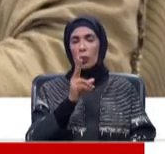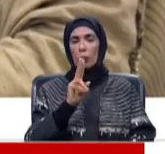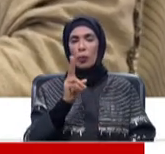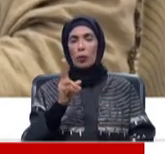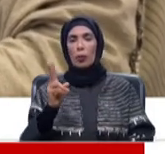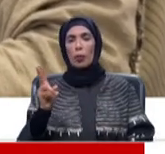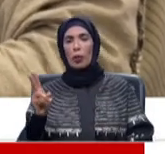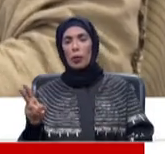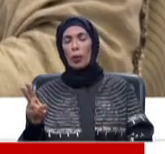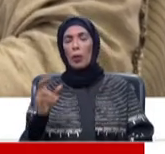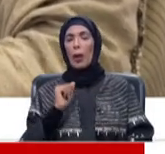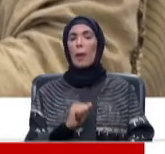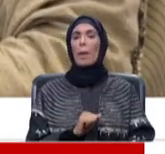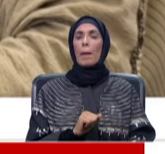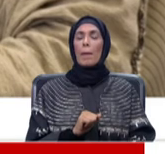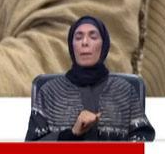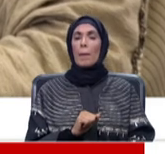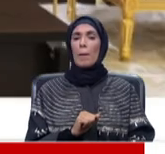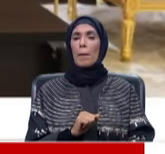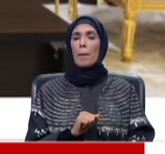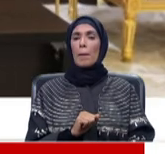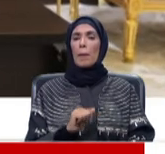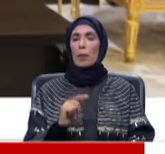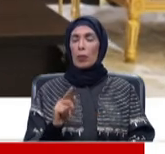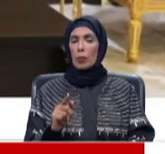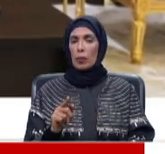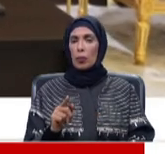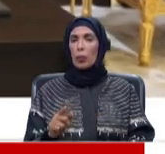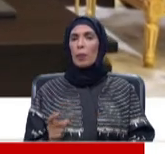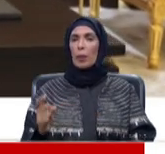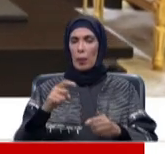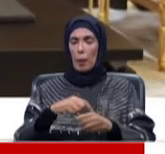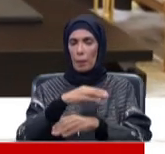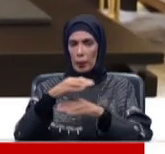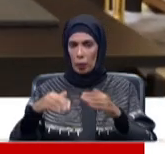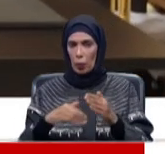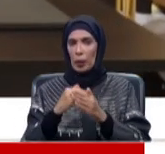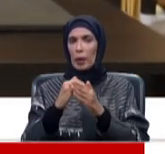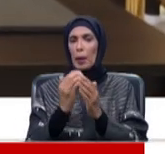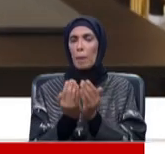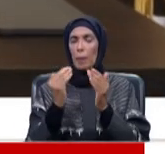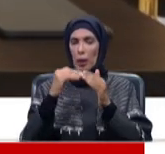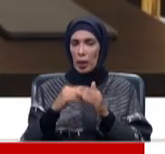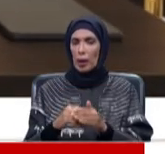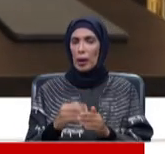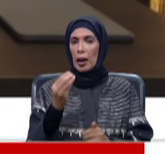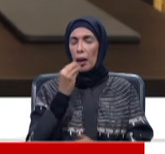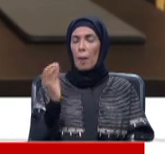تشمل السلع الغذائية وغير الغذائية، وذلك بالتعاون بين الشبكة البرلمانية للأمن